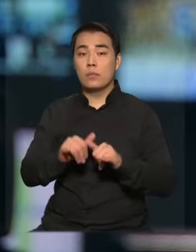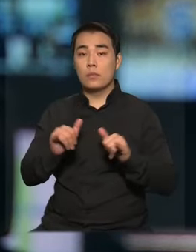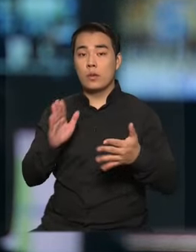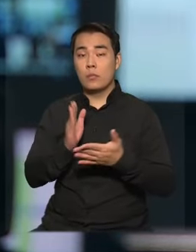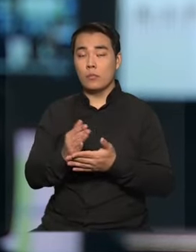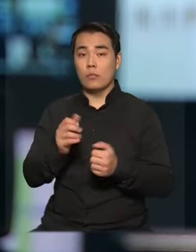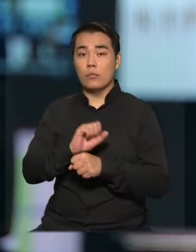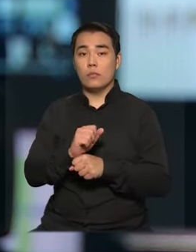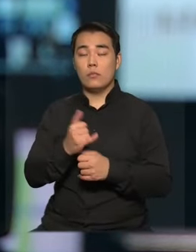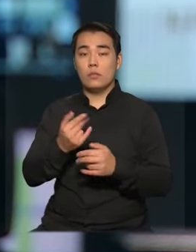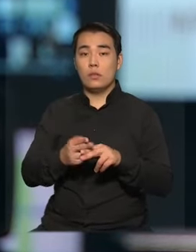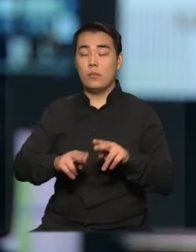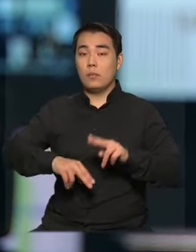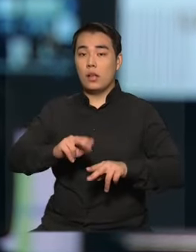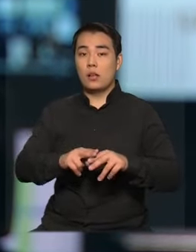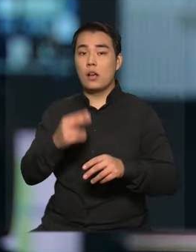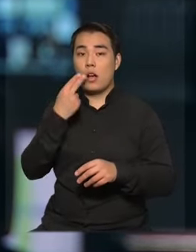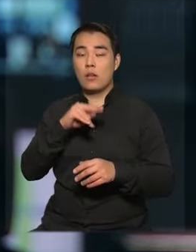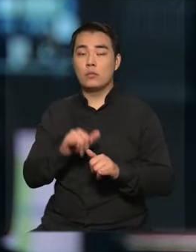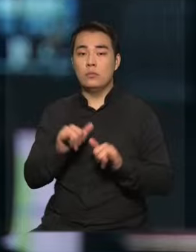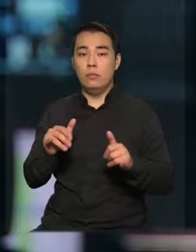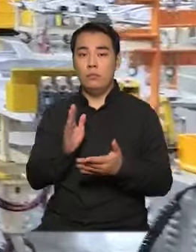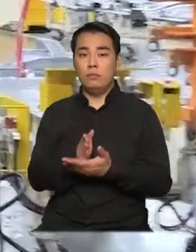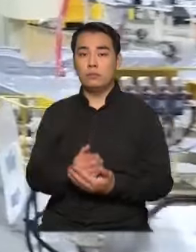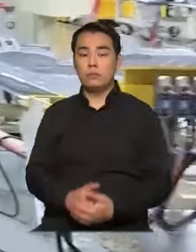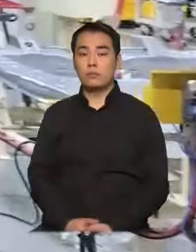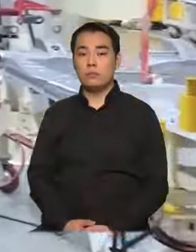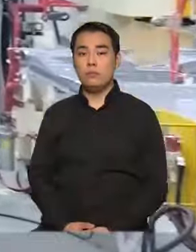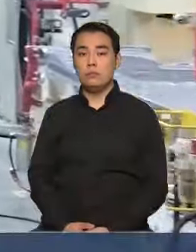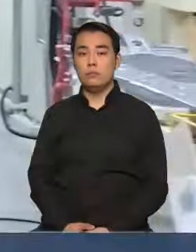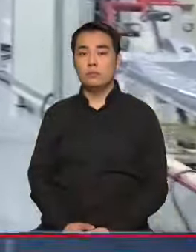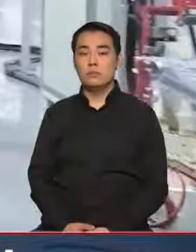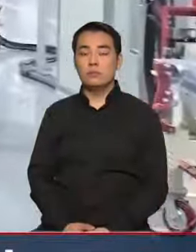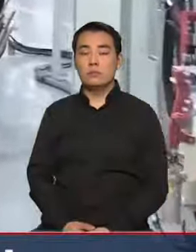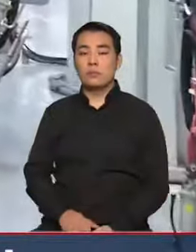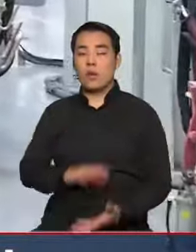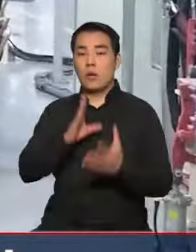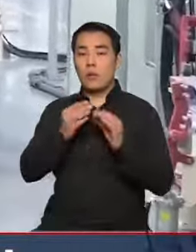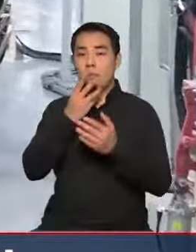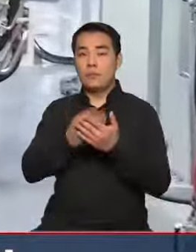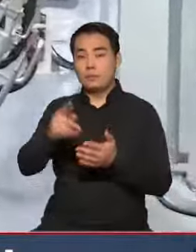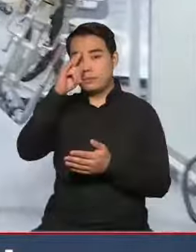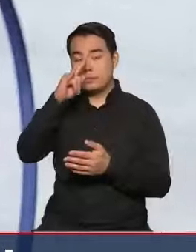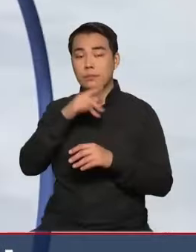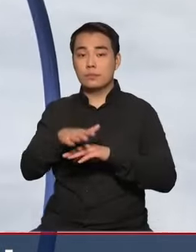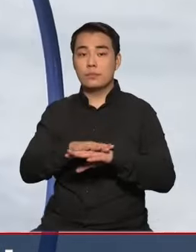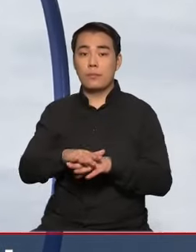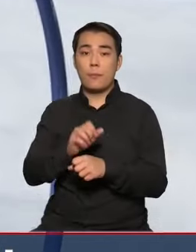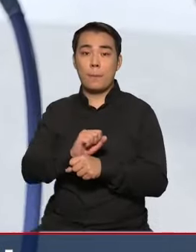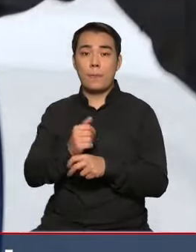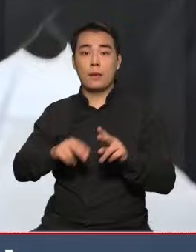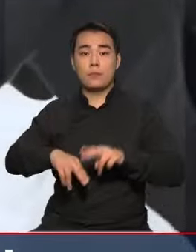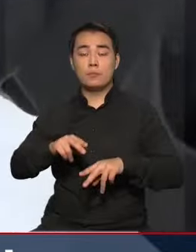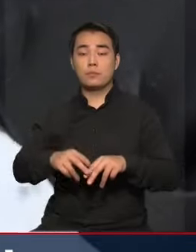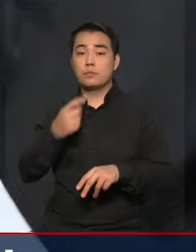темір тұлпарлардың саны да сапасы да артпақ. Ат жауын тартып өскен қазақ халқы үшін темір тұлпар құрастыру